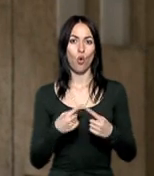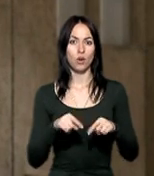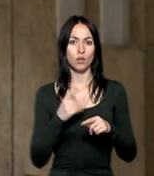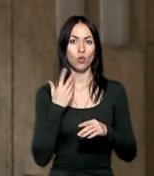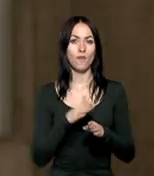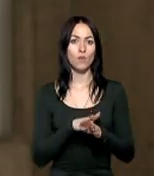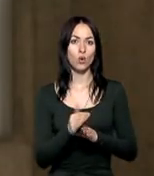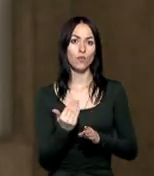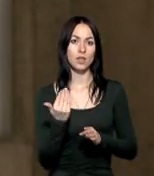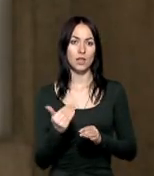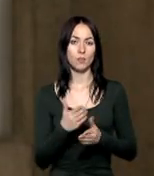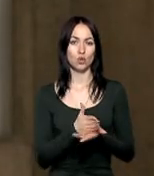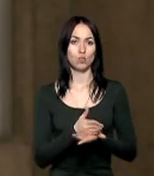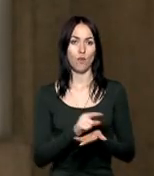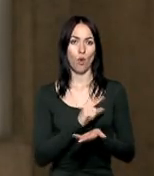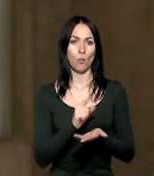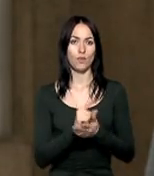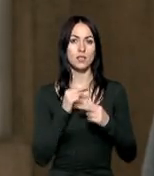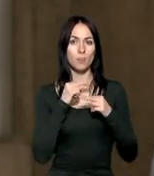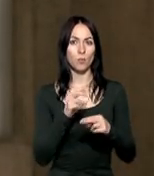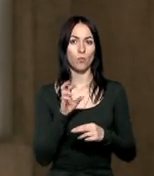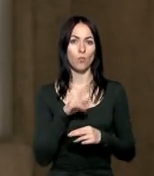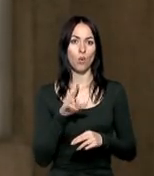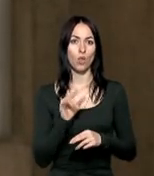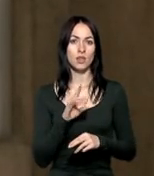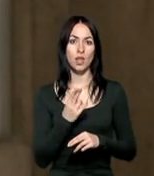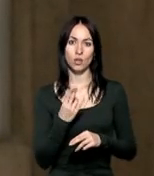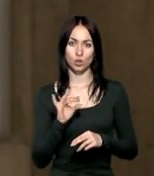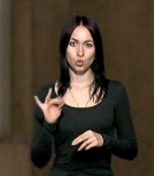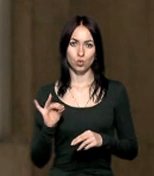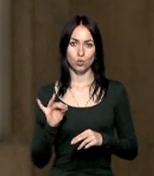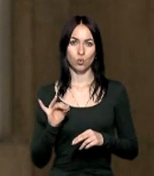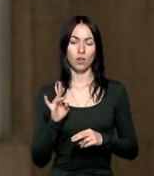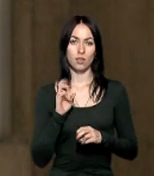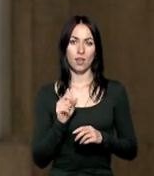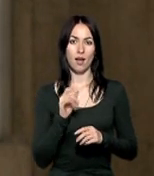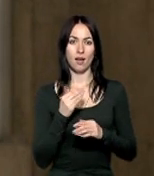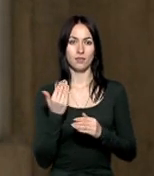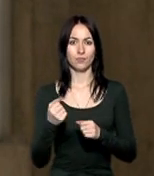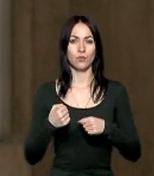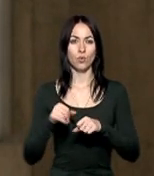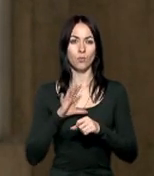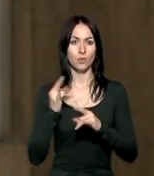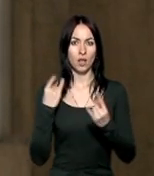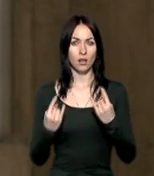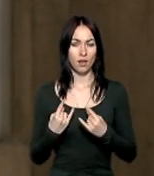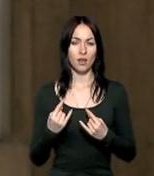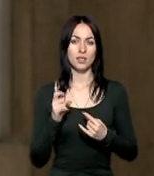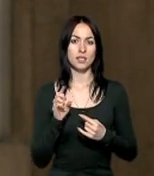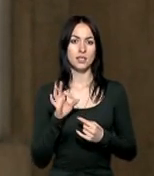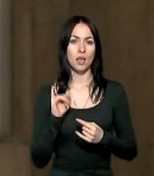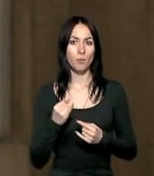службових обов'язків. Підозрюваному Бондарцю нанесені тілесні ушкодження у вигляді забою